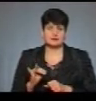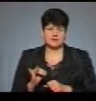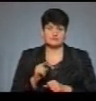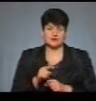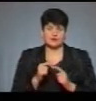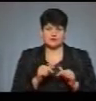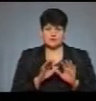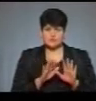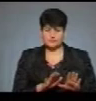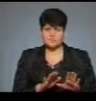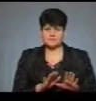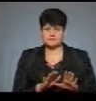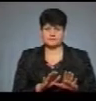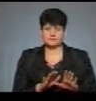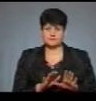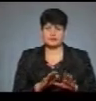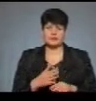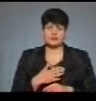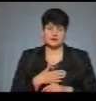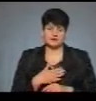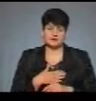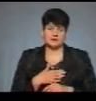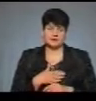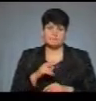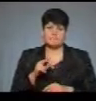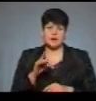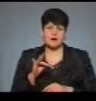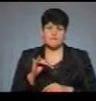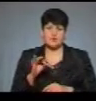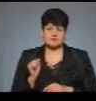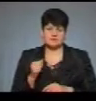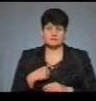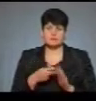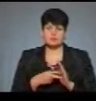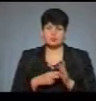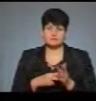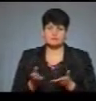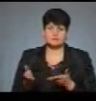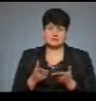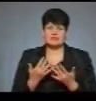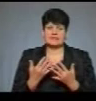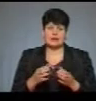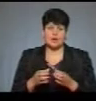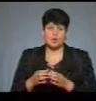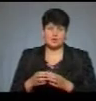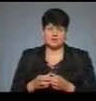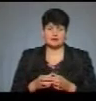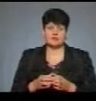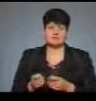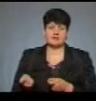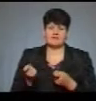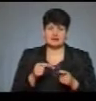дійства. На наше православне Різдво ми плануємо запросити декілька колективів і привезти їх